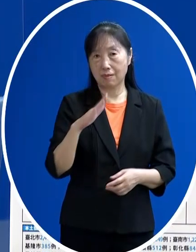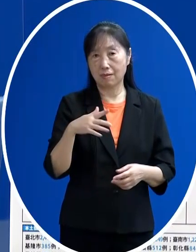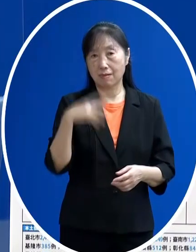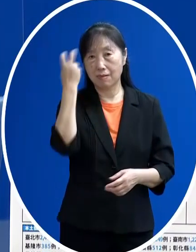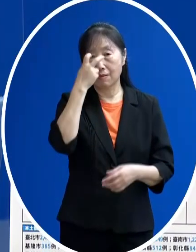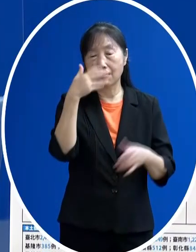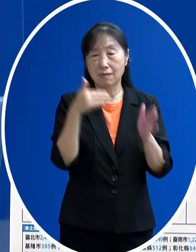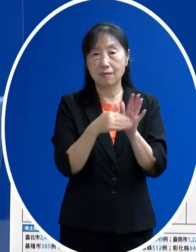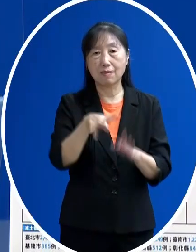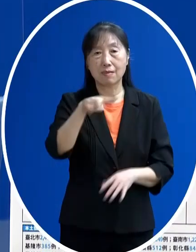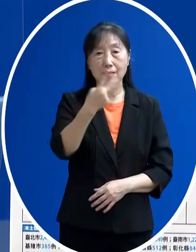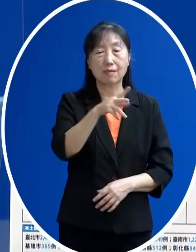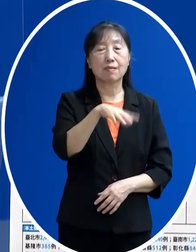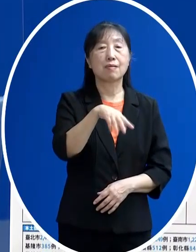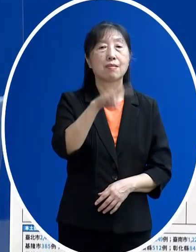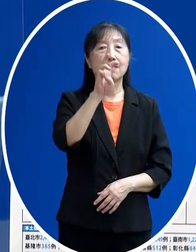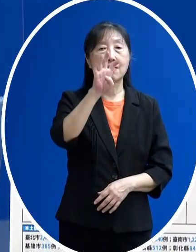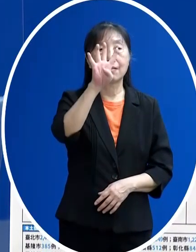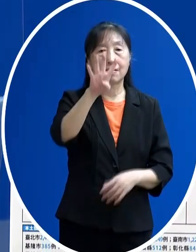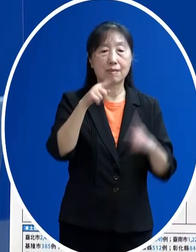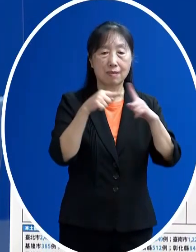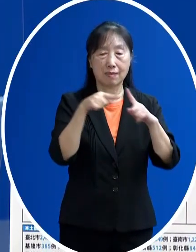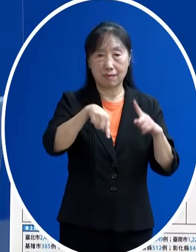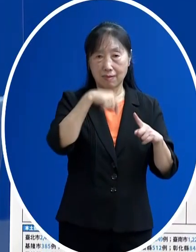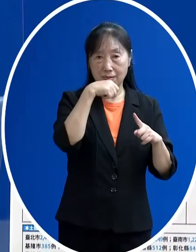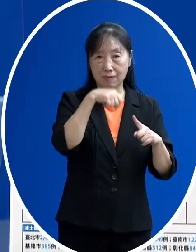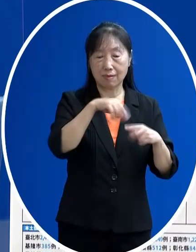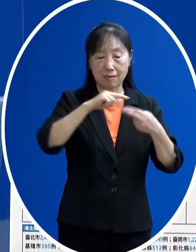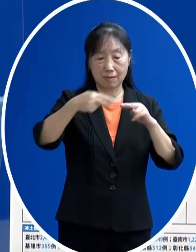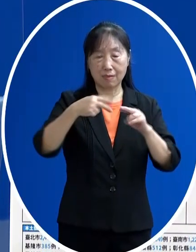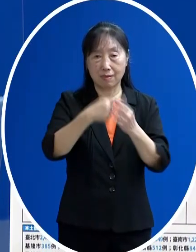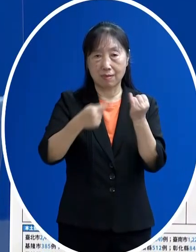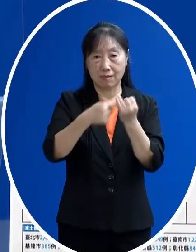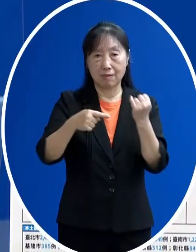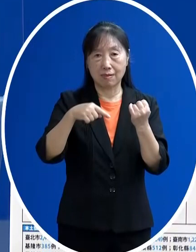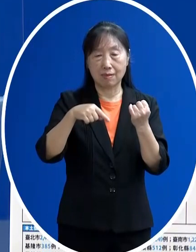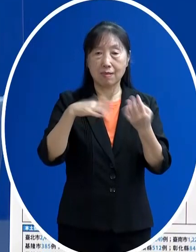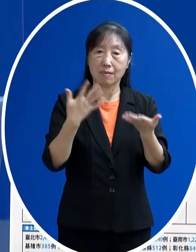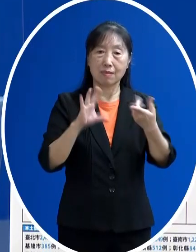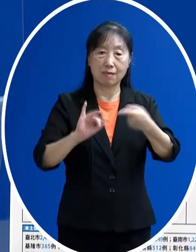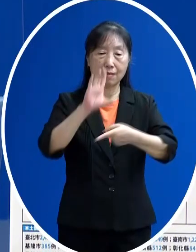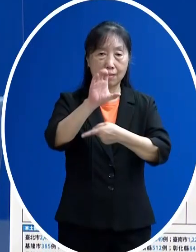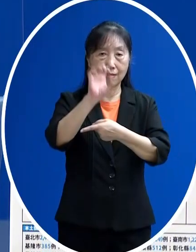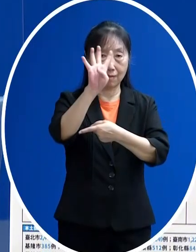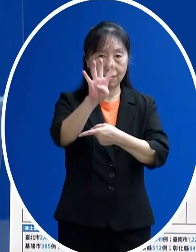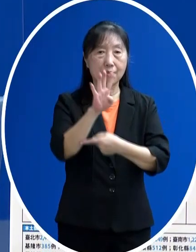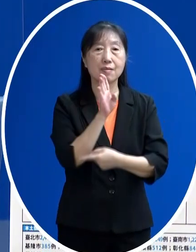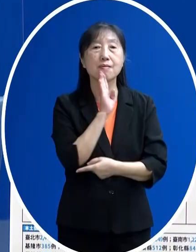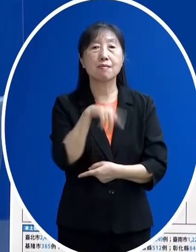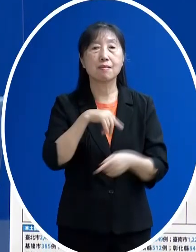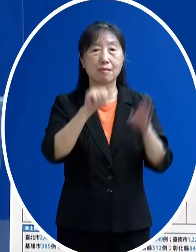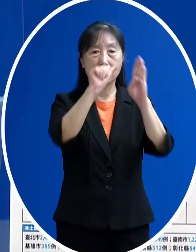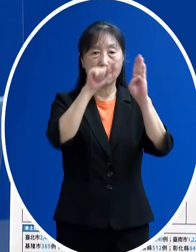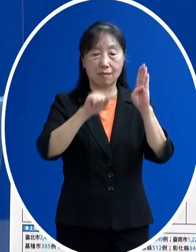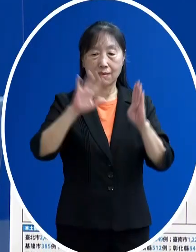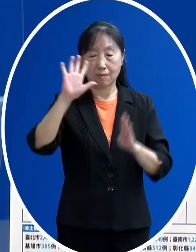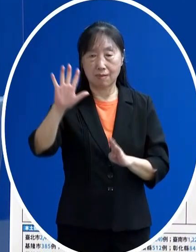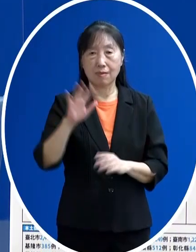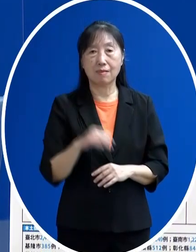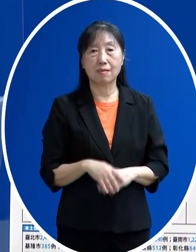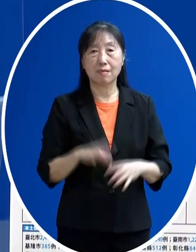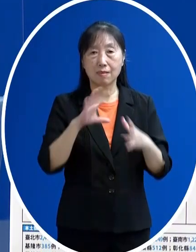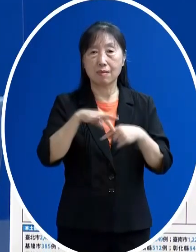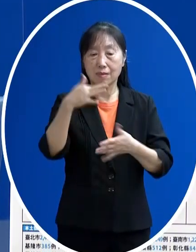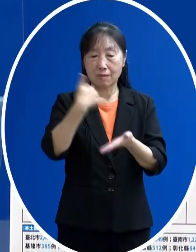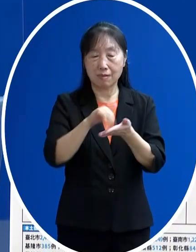共本土234例的这个定序个案哦，当中占94例都是 BA.5， 所以这个占比是已